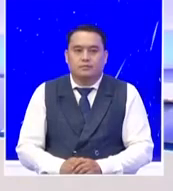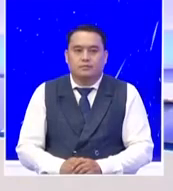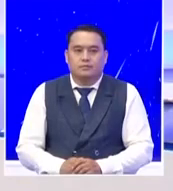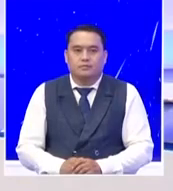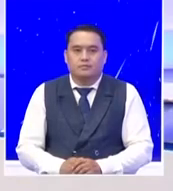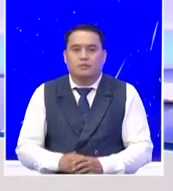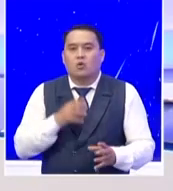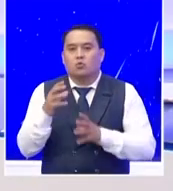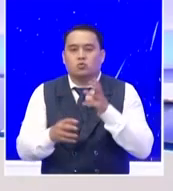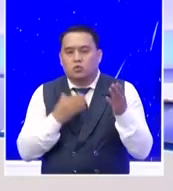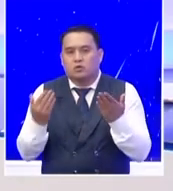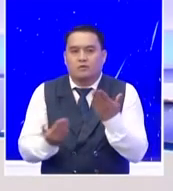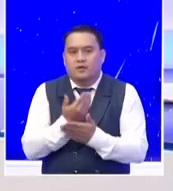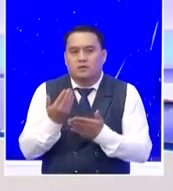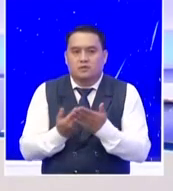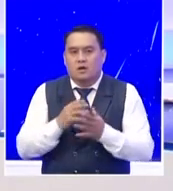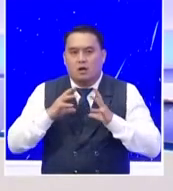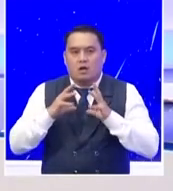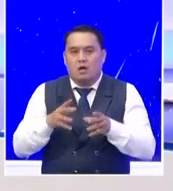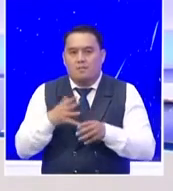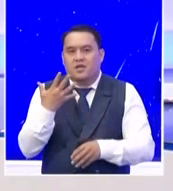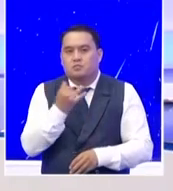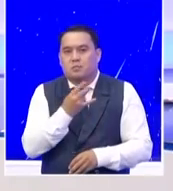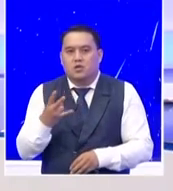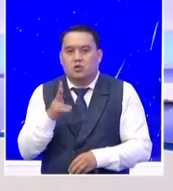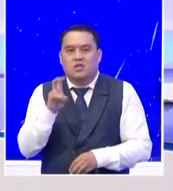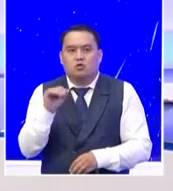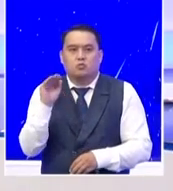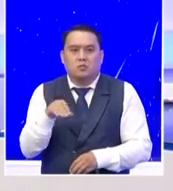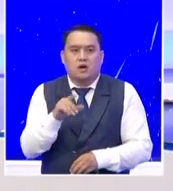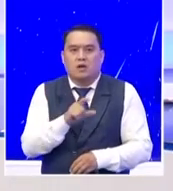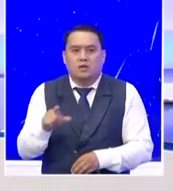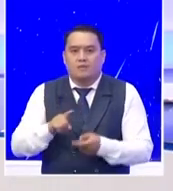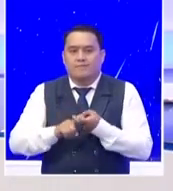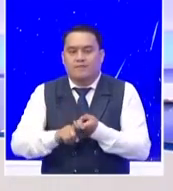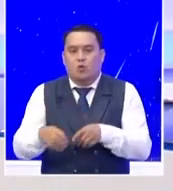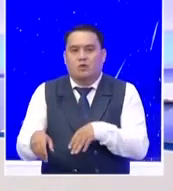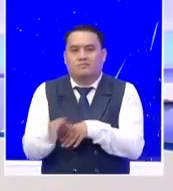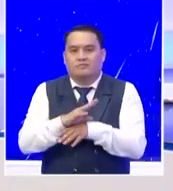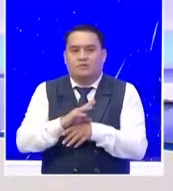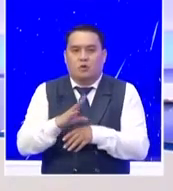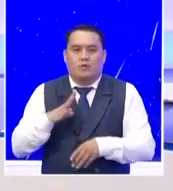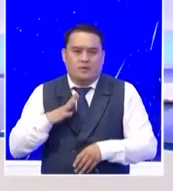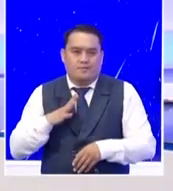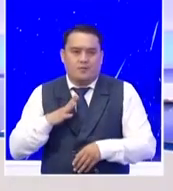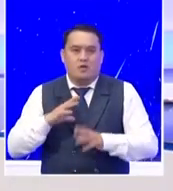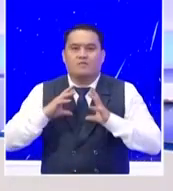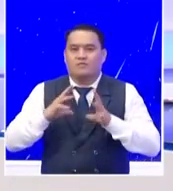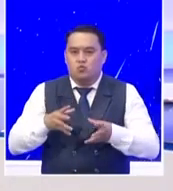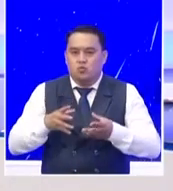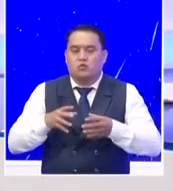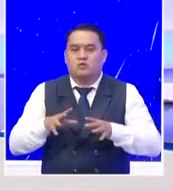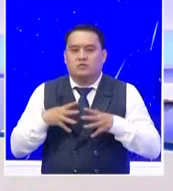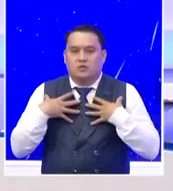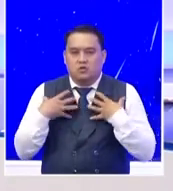Енді шартарапқа шолу жасасақ, әлем бойынша 5 миллион 200 мыңнан аса адам коронавирус инфекциясын жұқтырған. Дүниежүзілік денсаулық